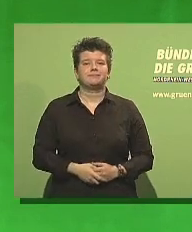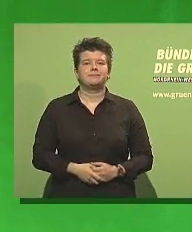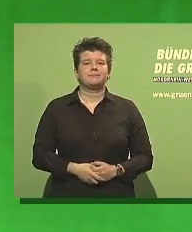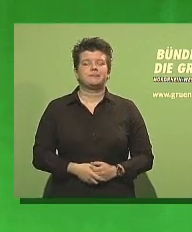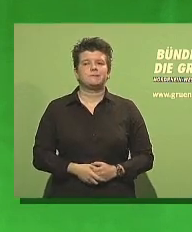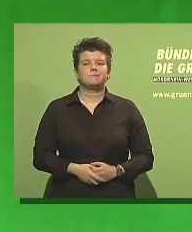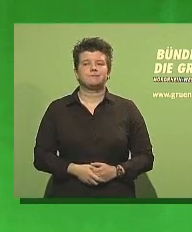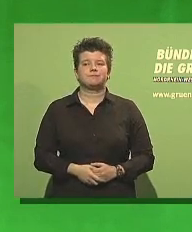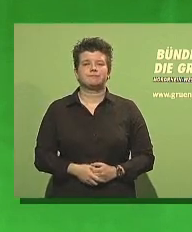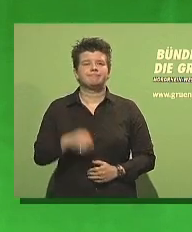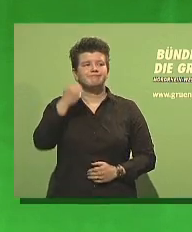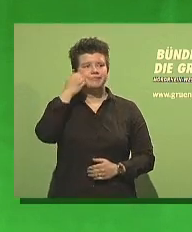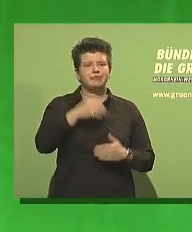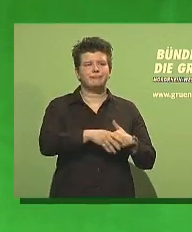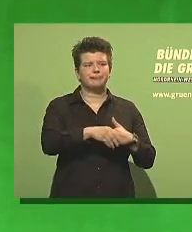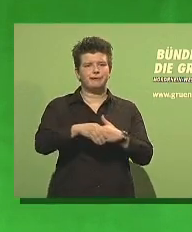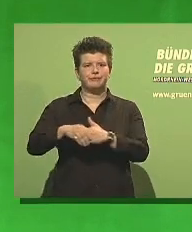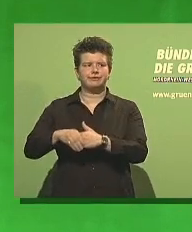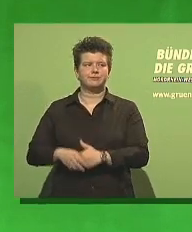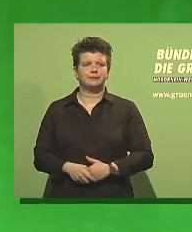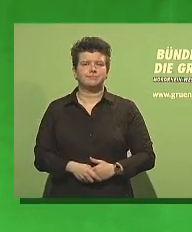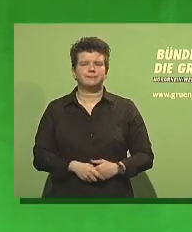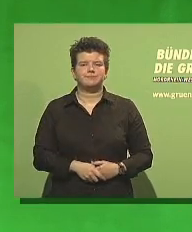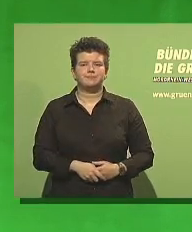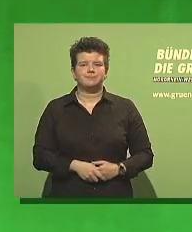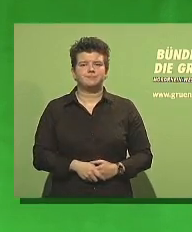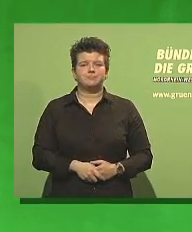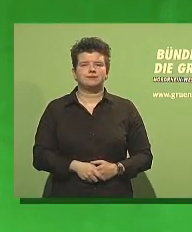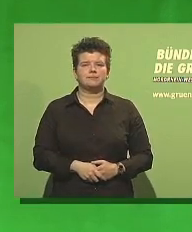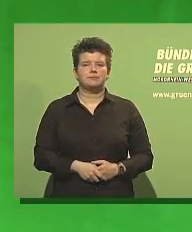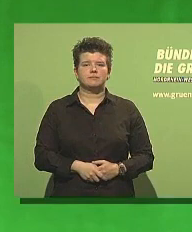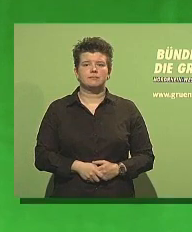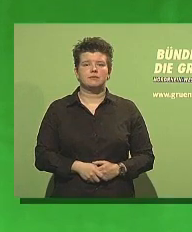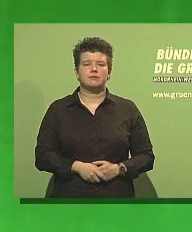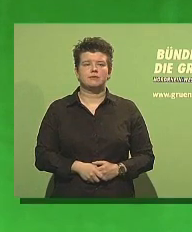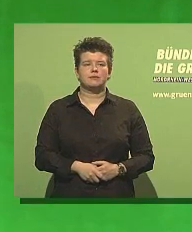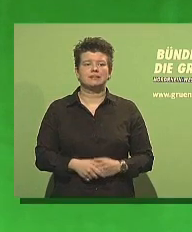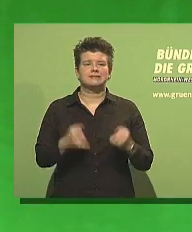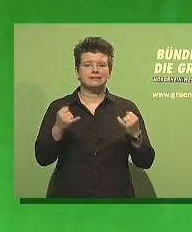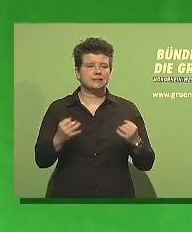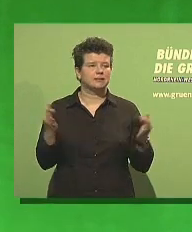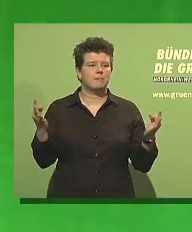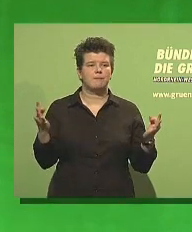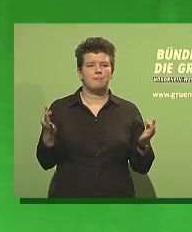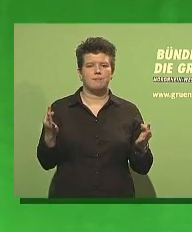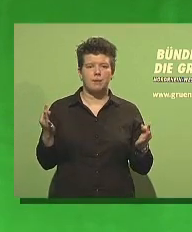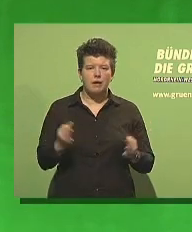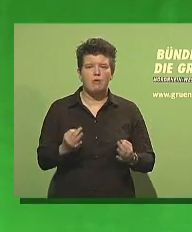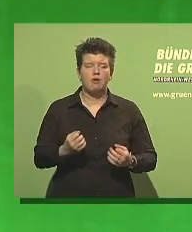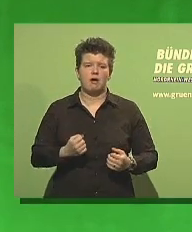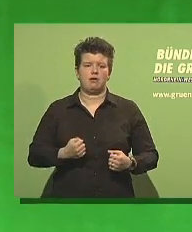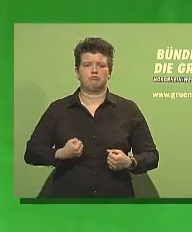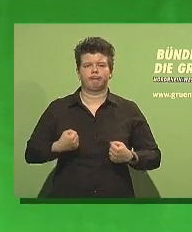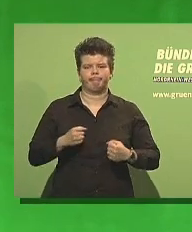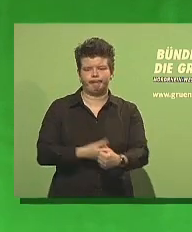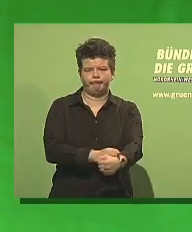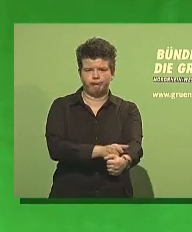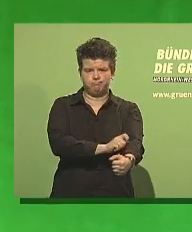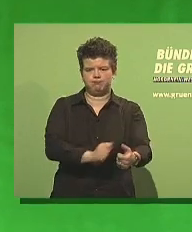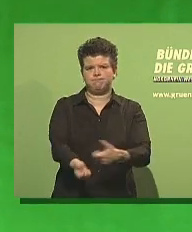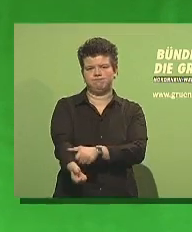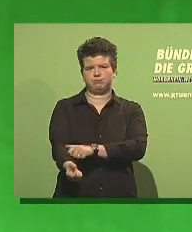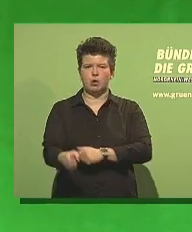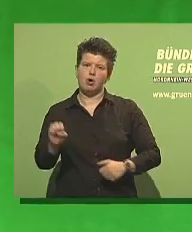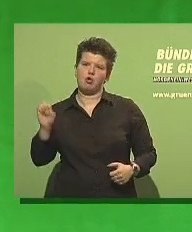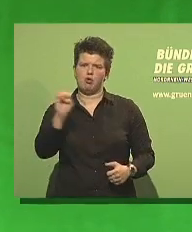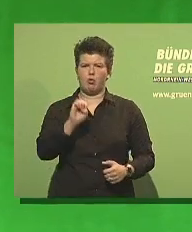Liebe Freundinnen und Freunde, kurzum, wir brauchen einen Aufbruch zur Selbstbehauptung Europas in der